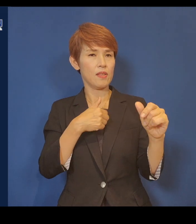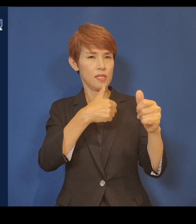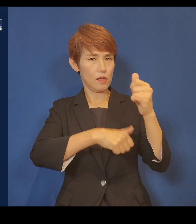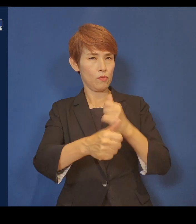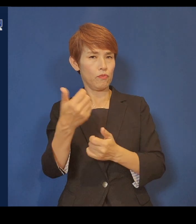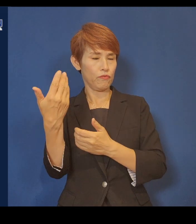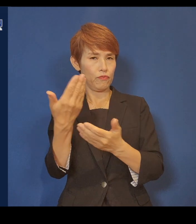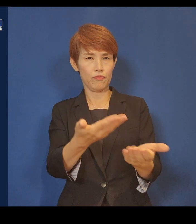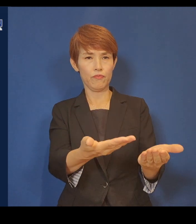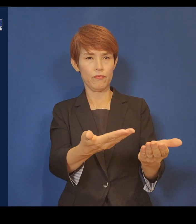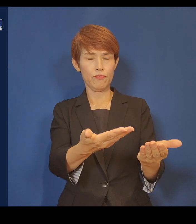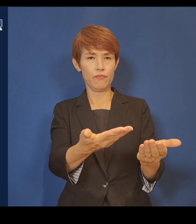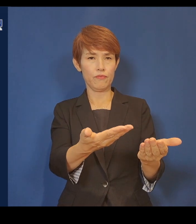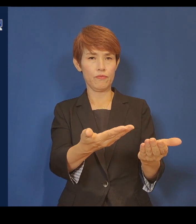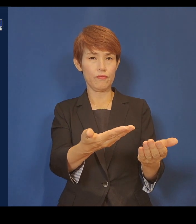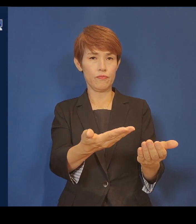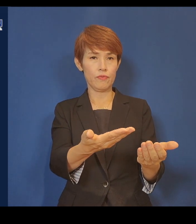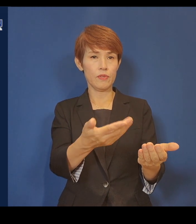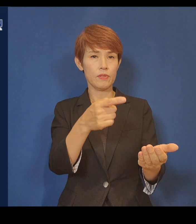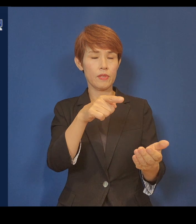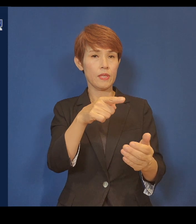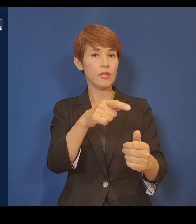너와 네 자손에게 주리니.